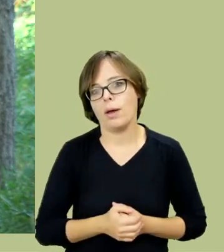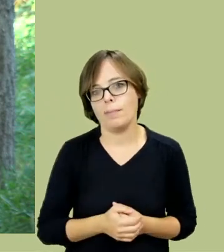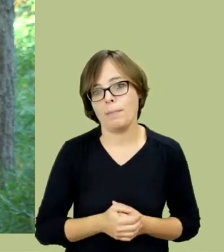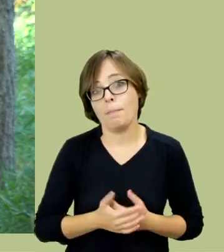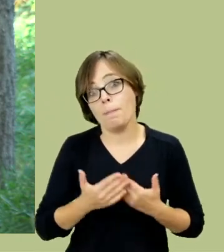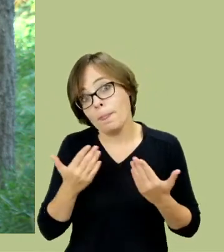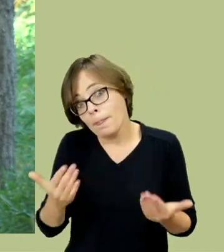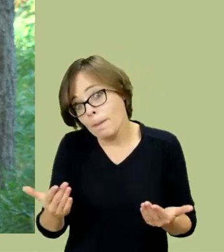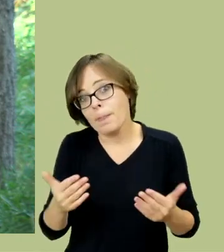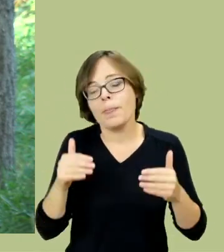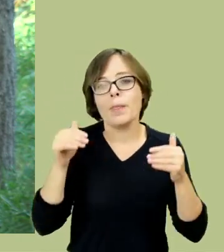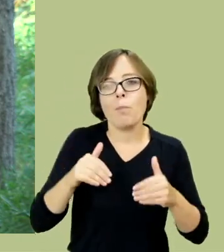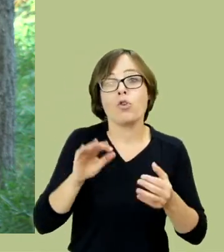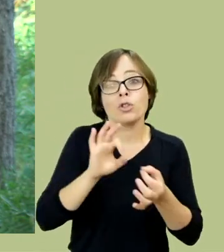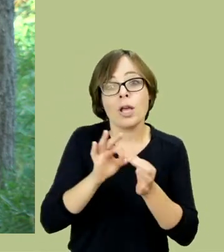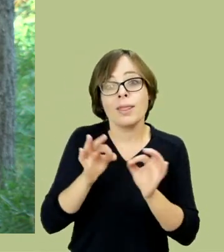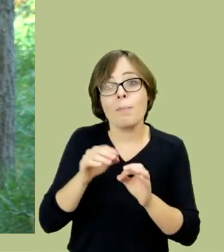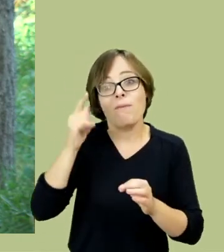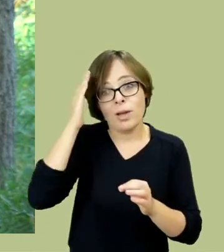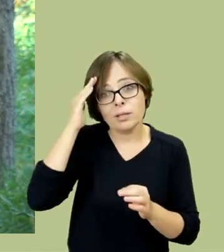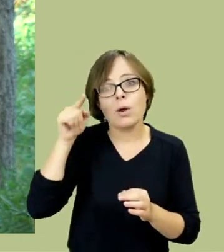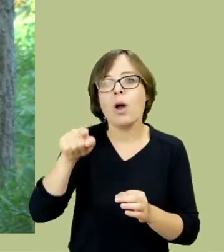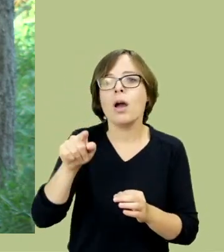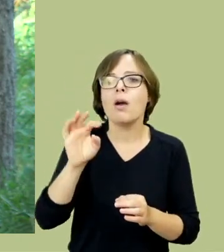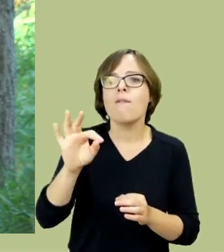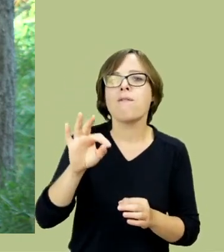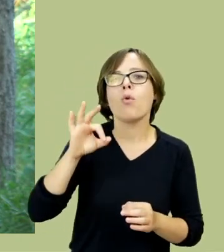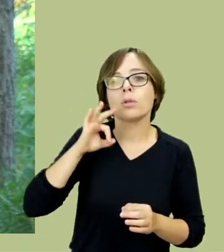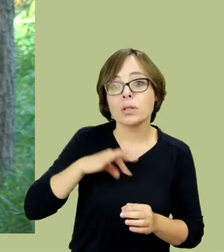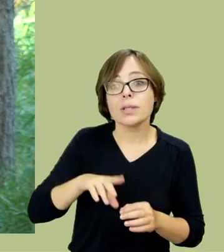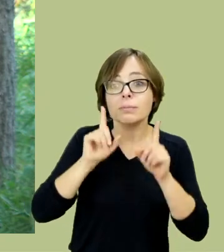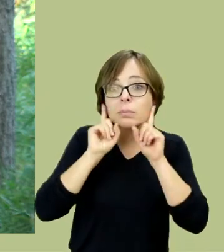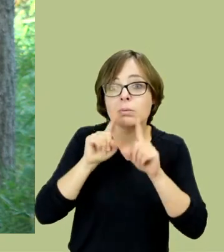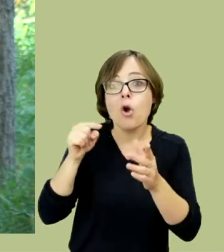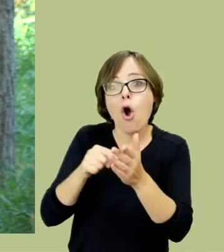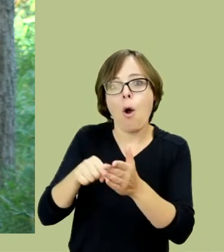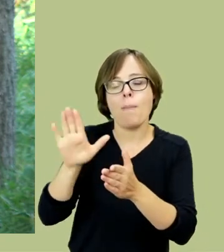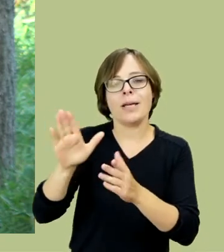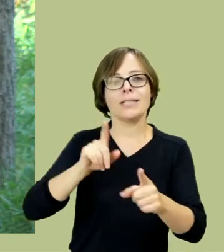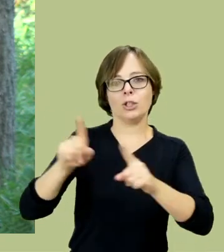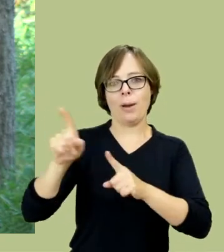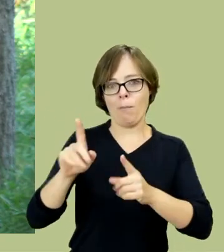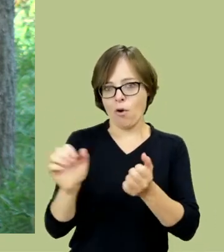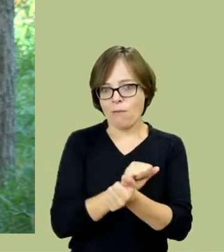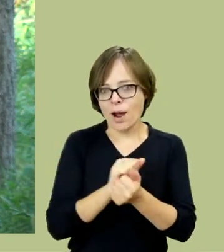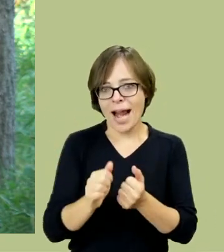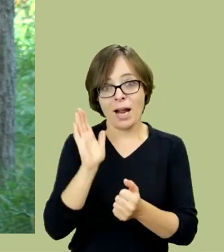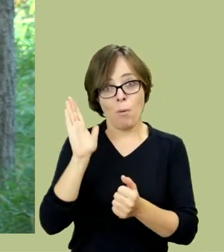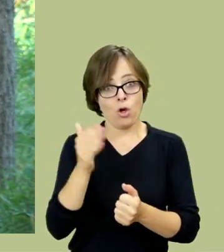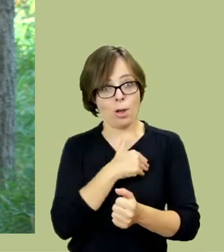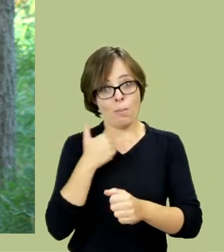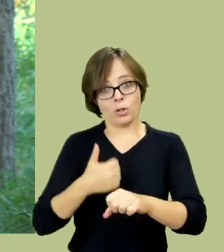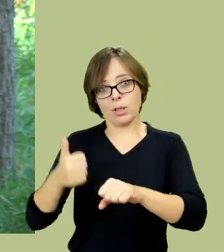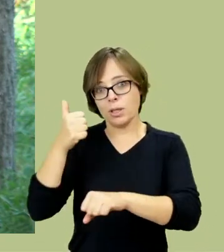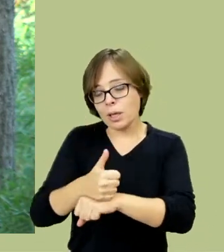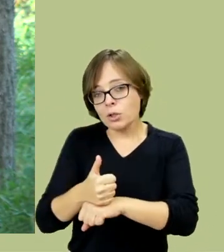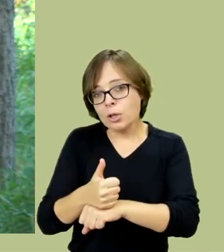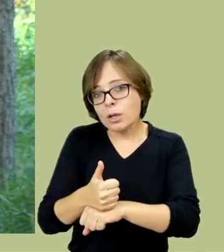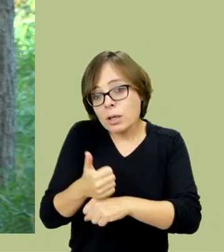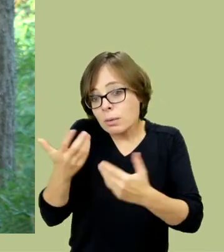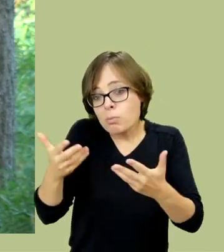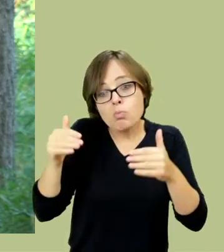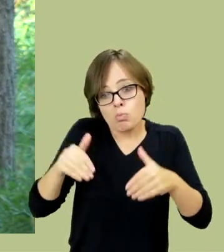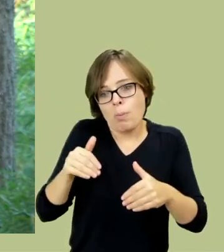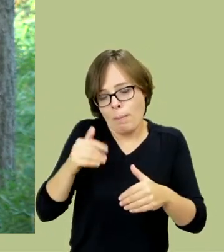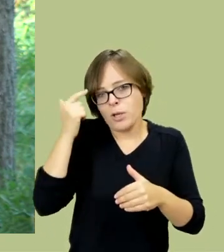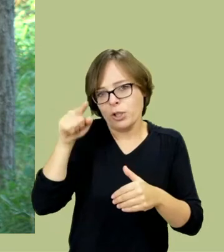może gdyby wiedziała, że jej syn będzie uosobieniem tej walki, symbolem, potem naczelnikiem, byłoby